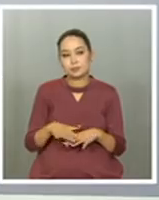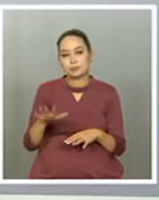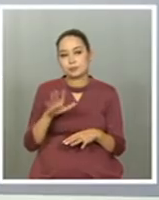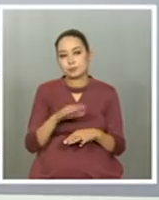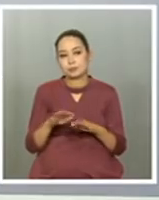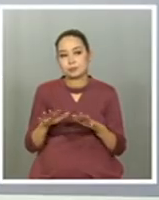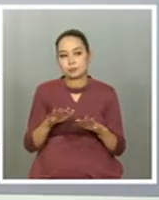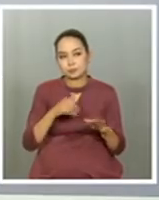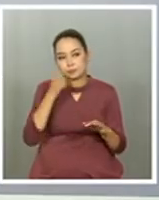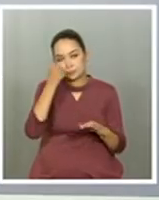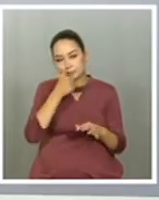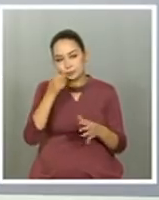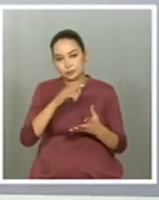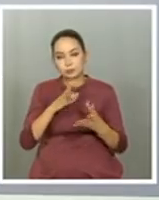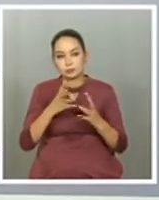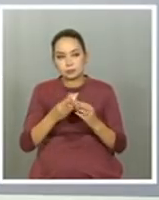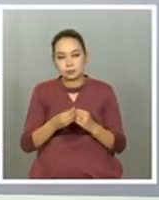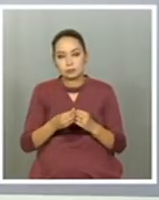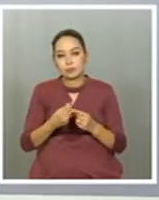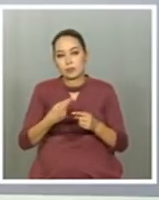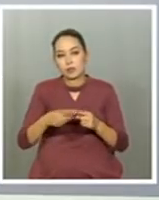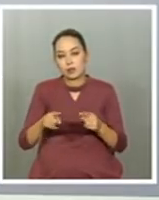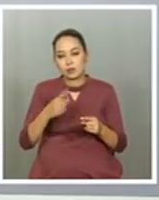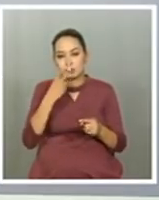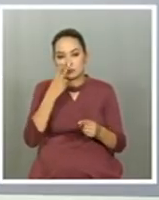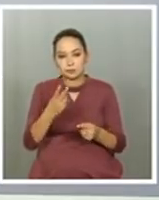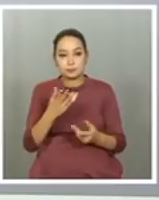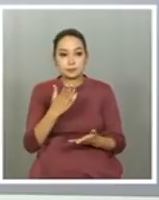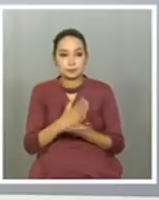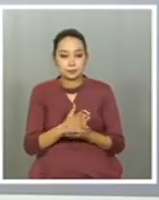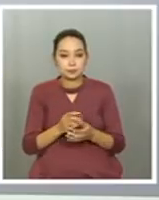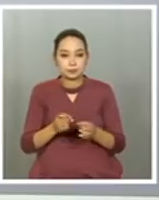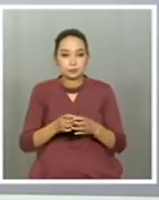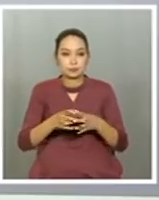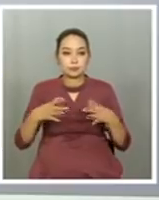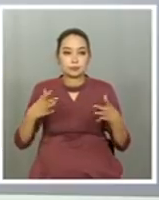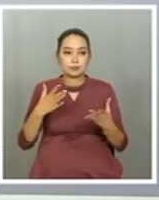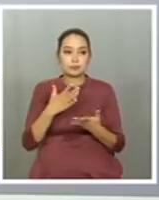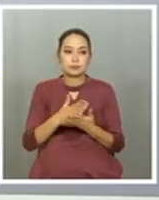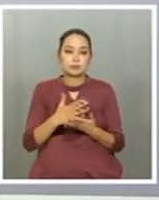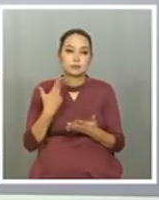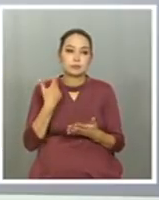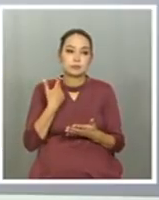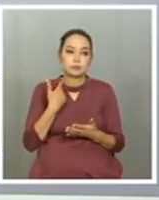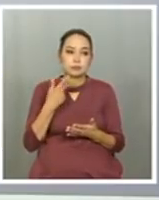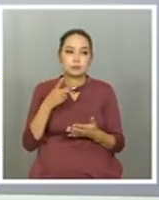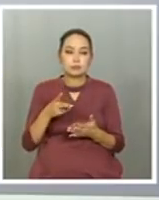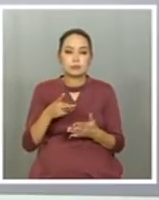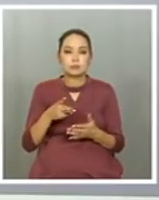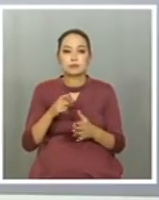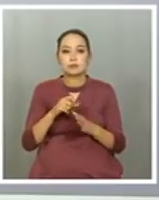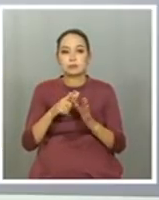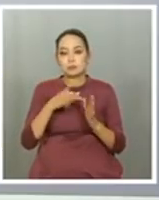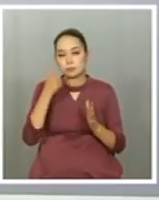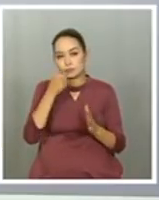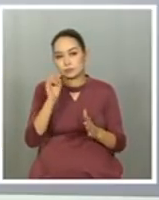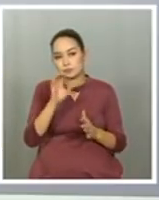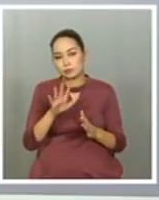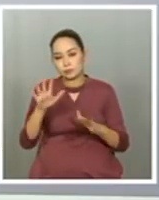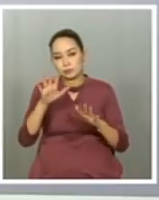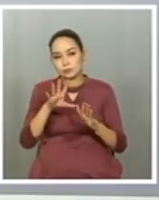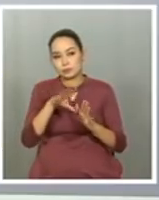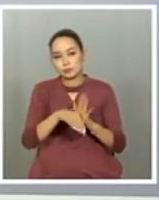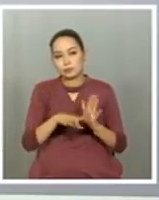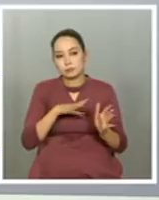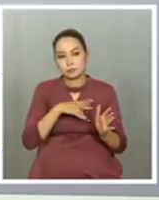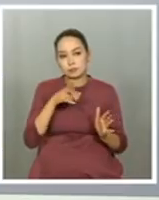жылдар бойынша айырмашылығын көріп салыстыруымызға болады. Мысалы, Ұлыбритания 2020 жылға дейін Еуропалық одақтың құрамында болды,